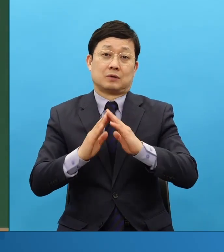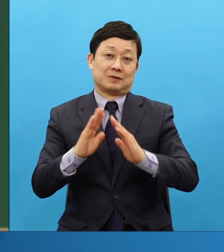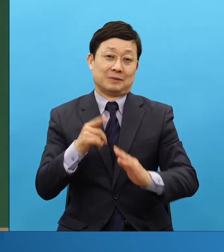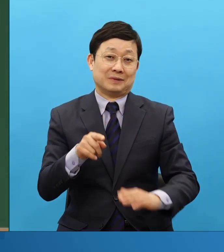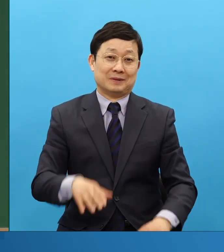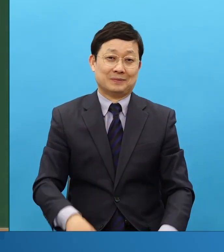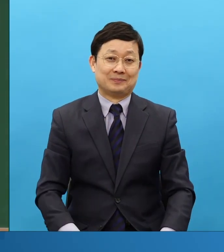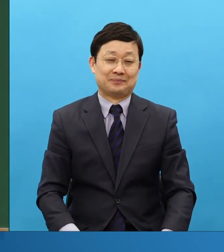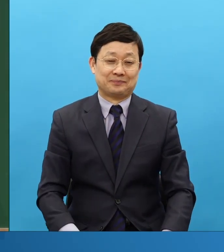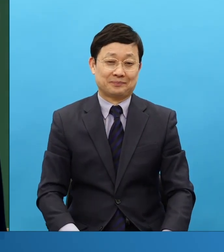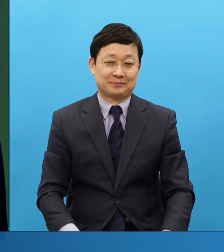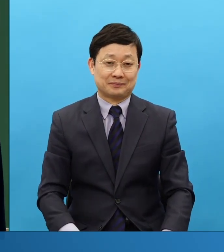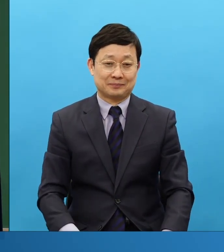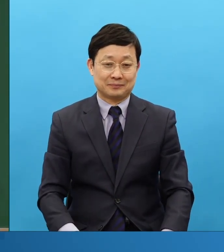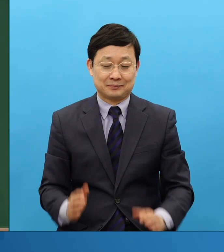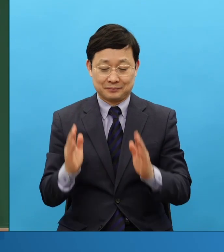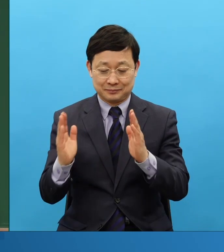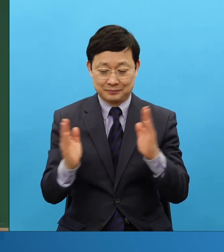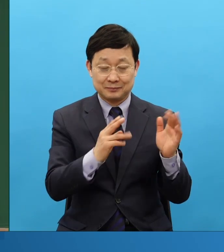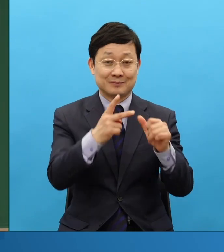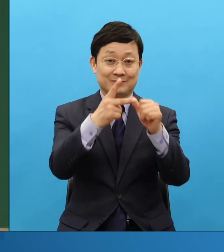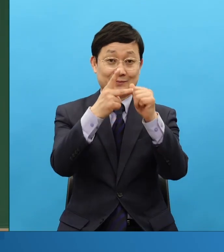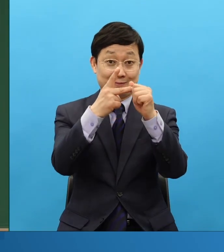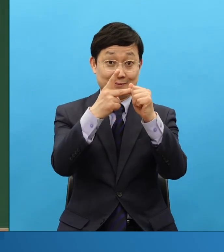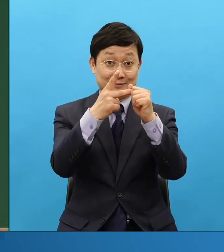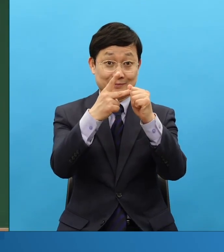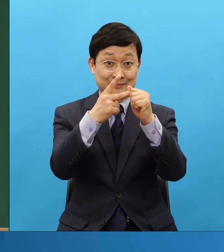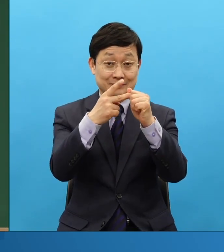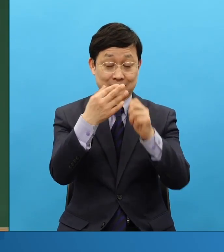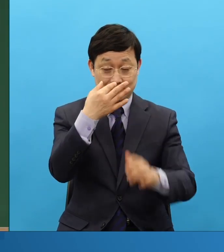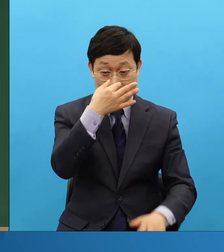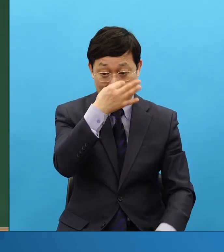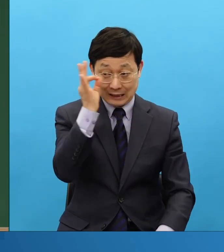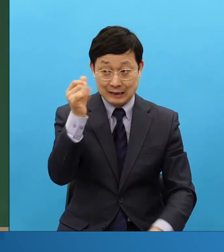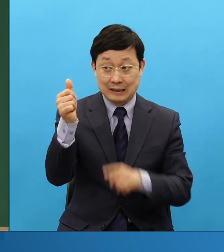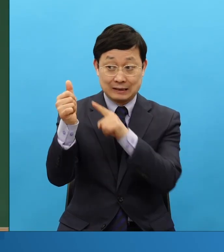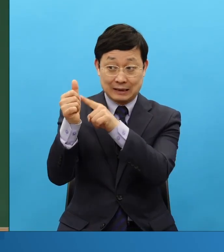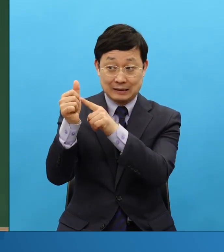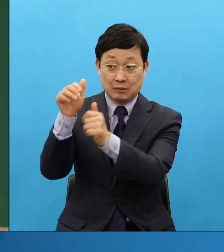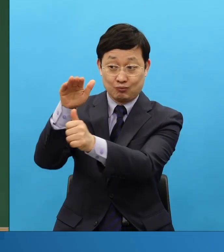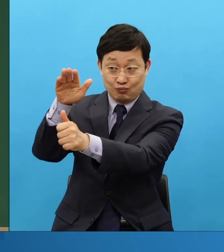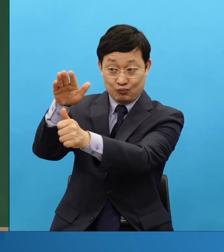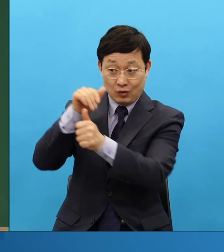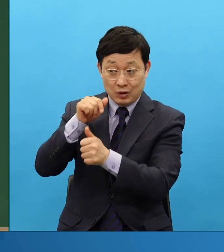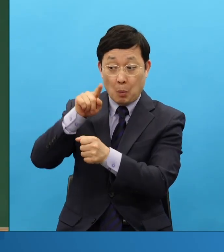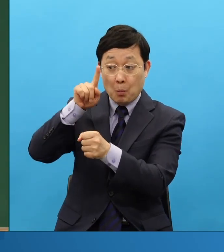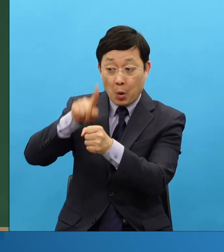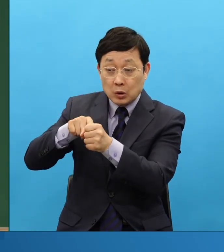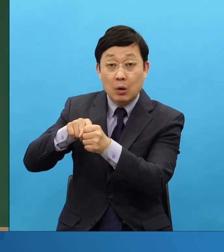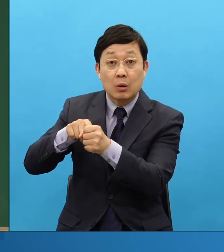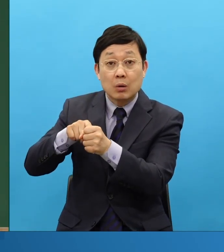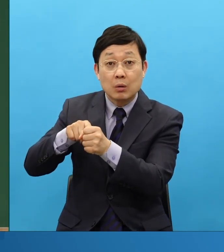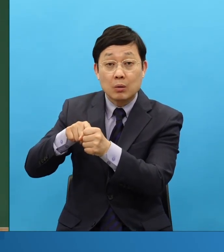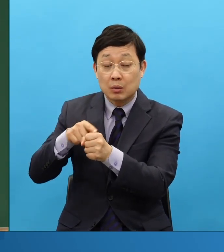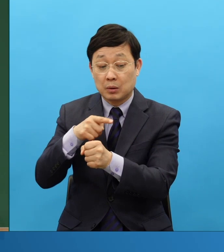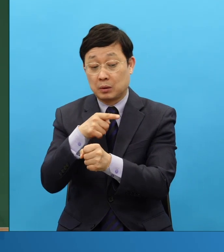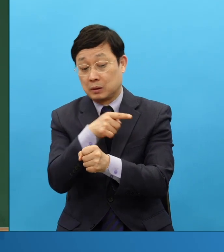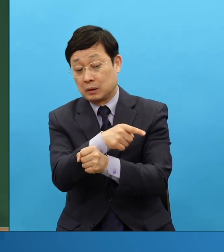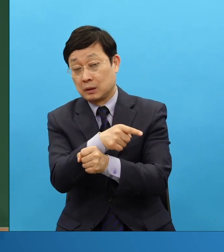두 번째 보세요. Let's look at number two. 아나니아를 부른 줄 알았는데. We thought that God called